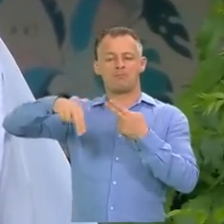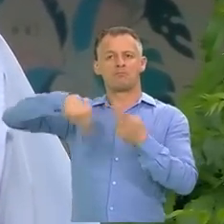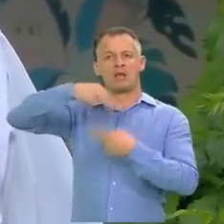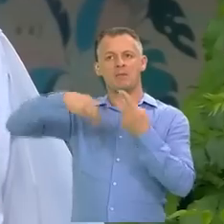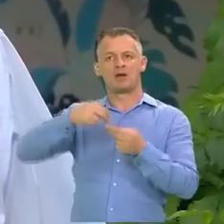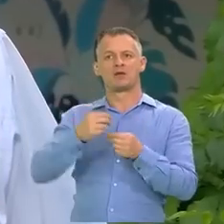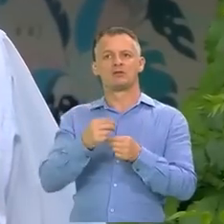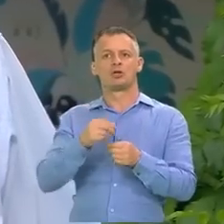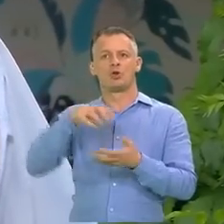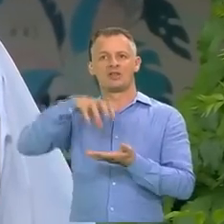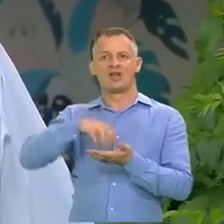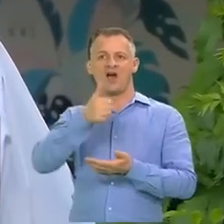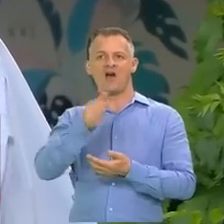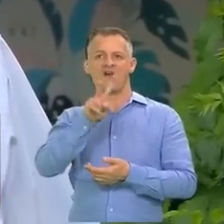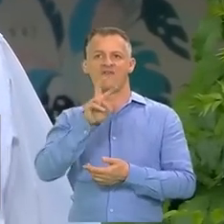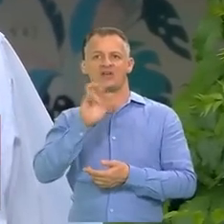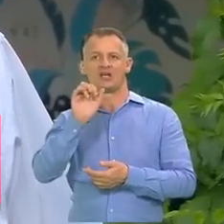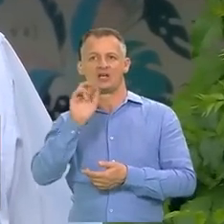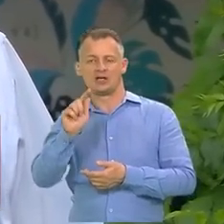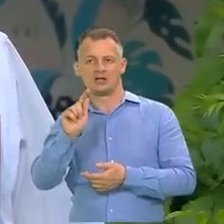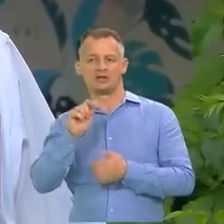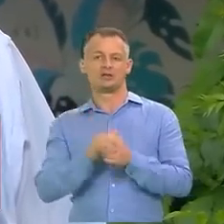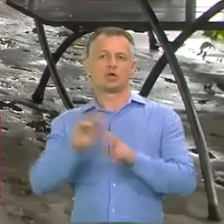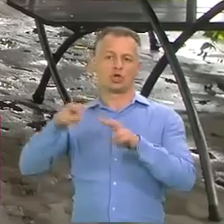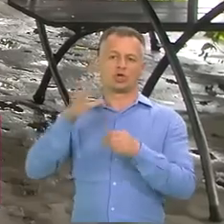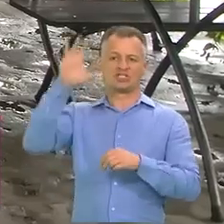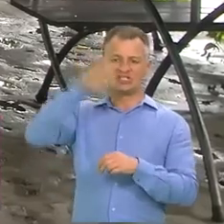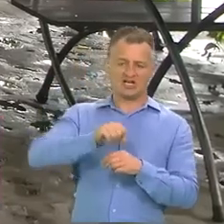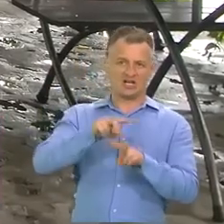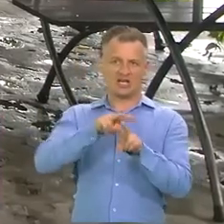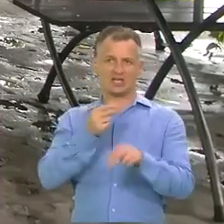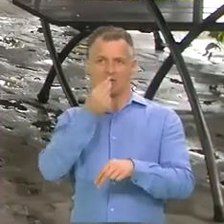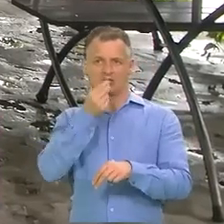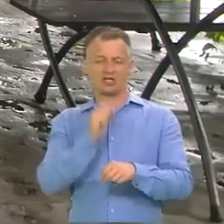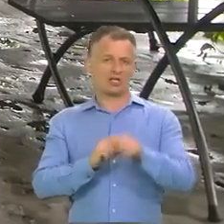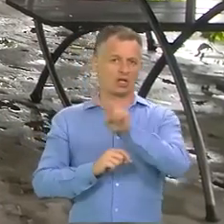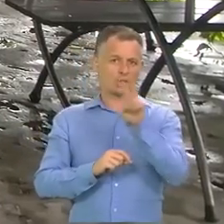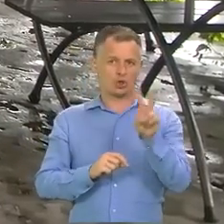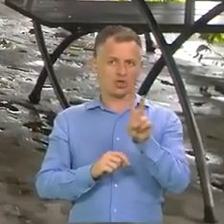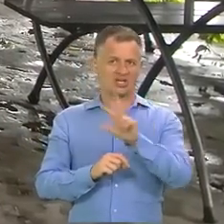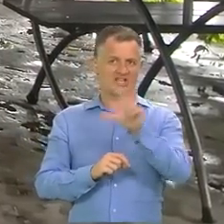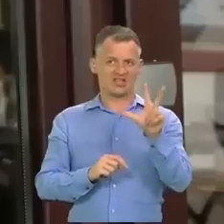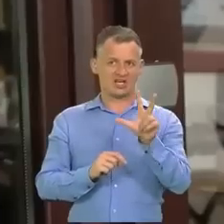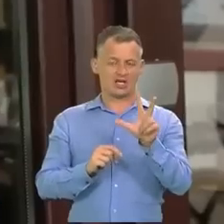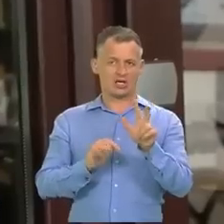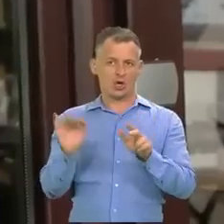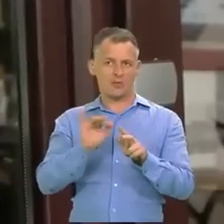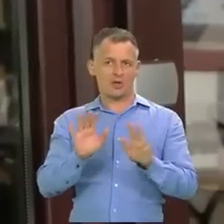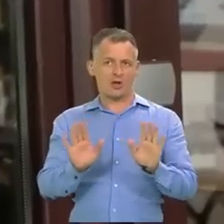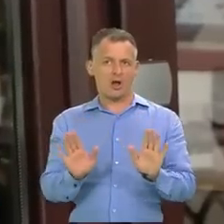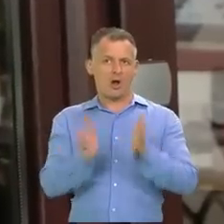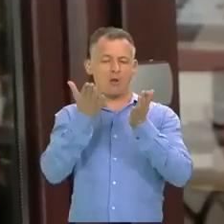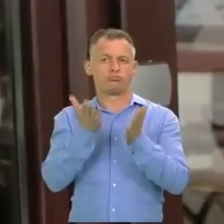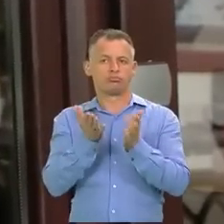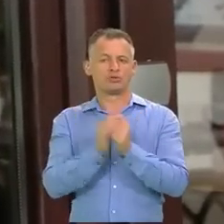întors seara, înainte de masă, la 2-3 copii. Au apărut simptomele de vomă